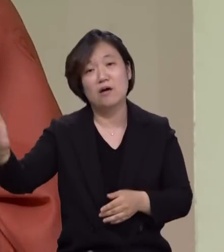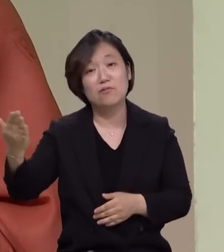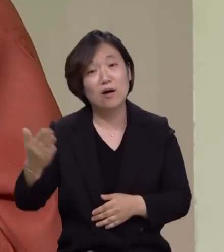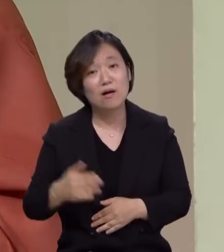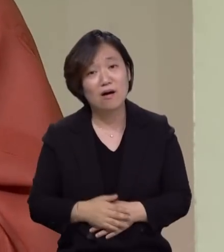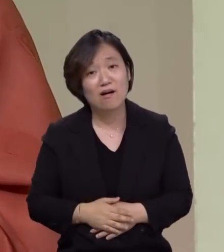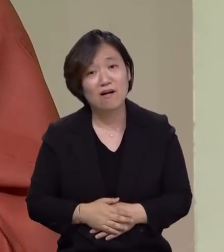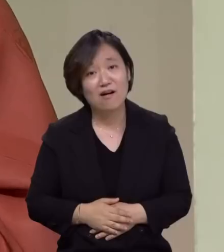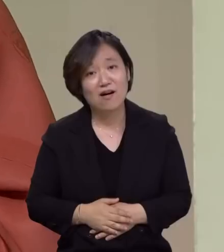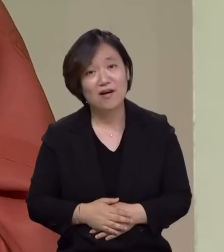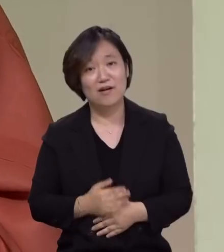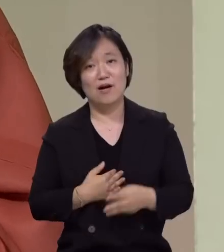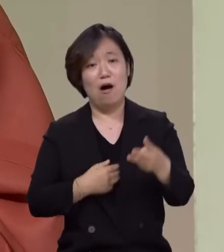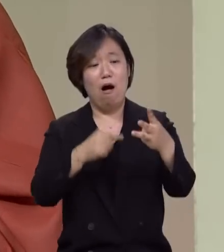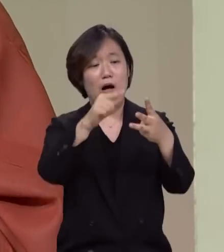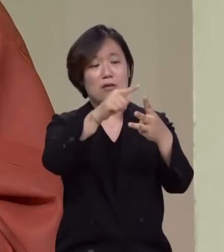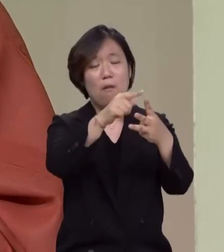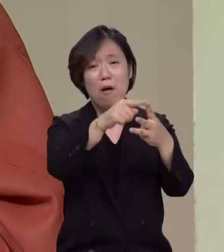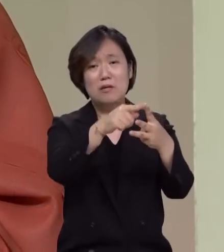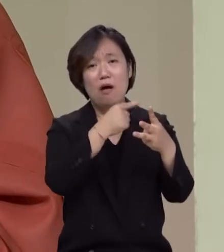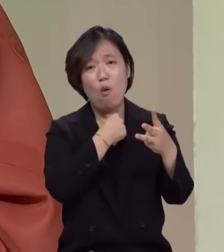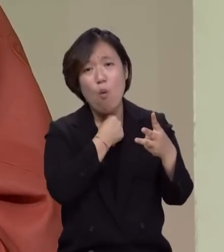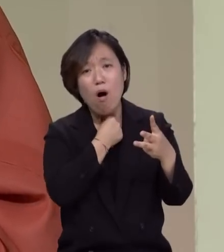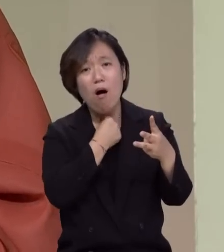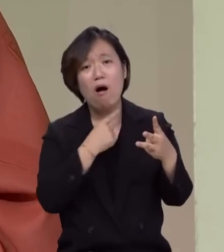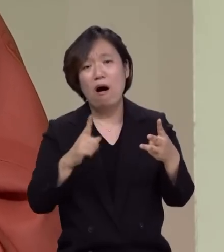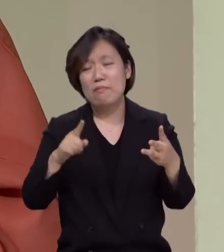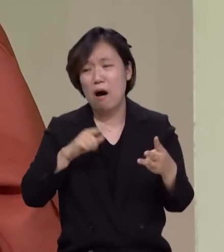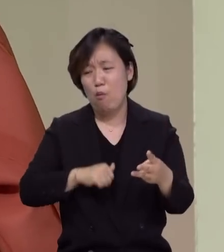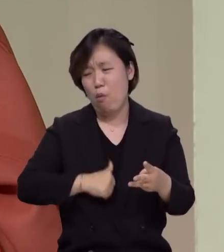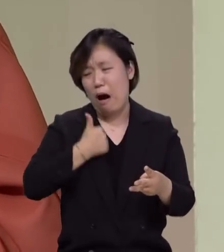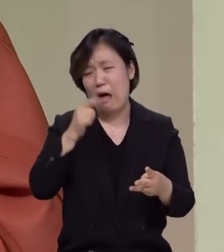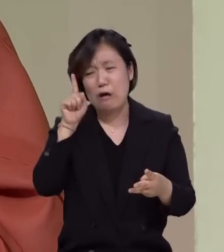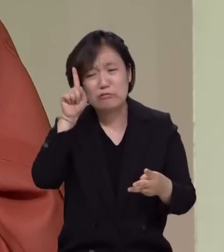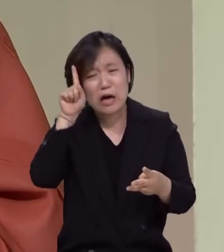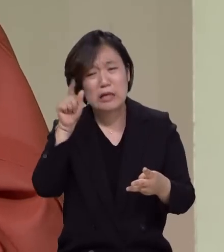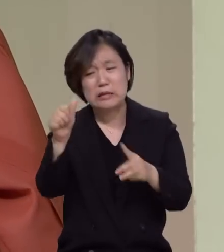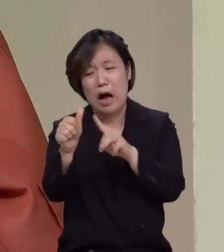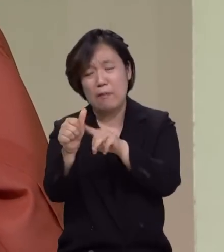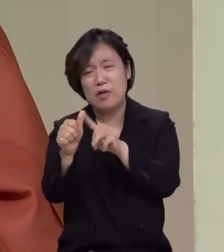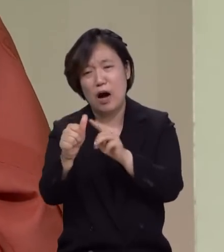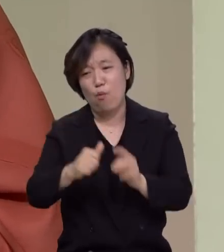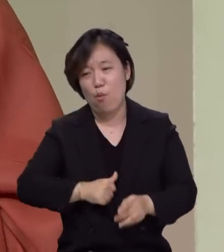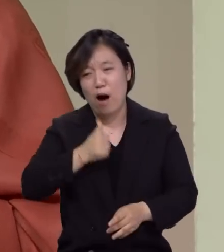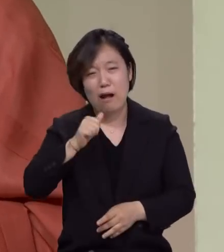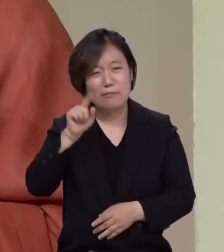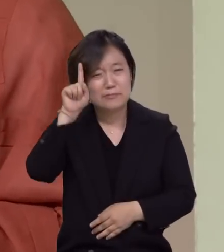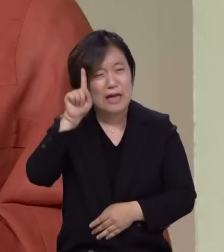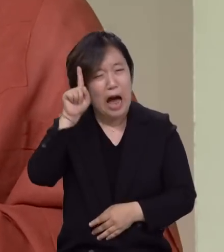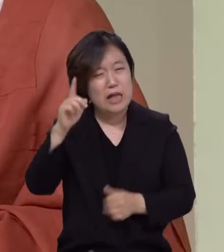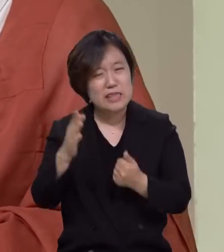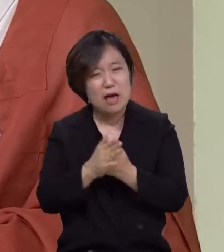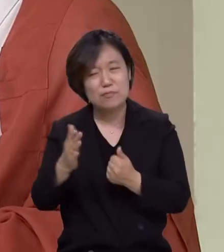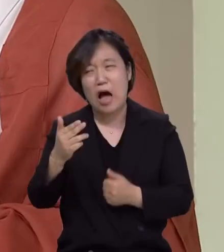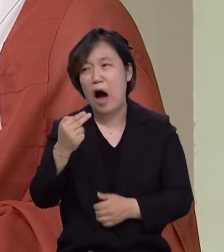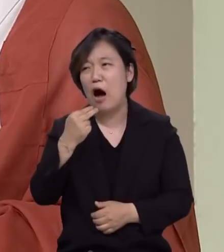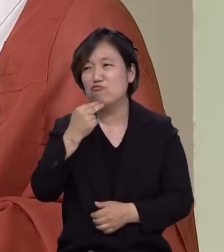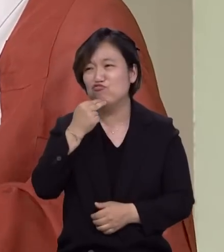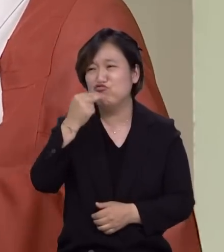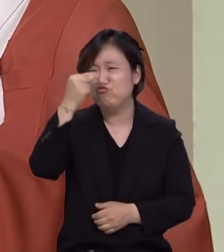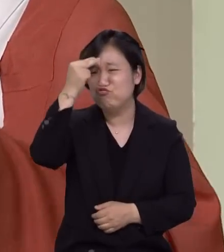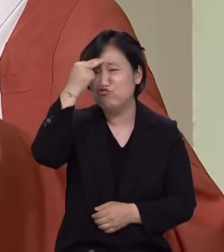첫 번째 소원은 남편이 너무 화가 나고 짜증이 나서 너무나 술 한잔 마시고 싶은 그런 생각에